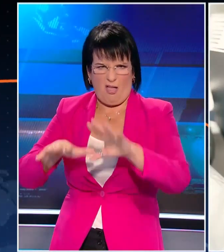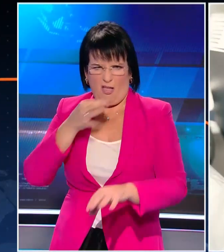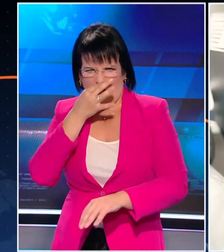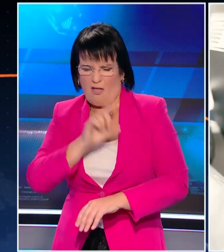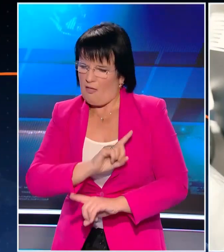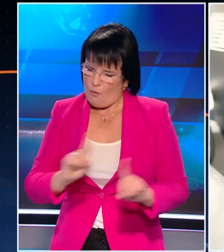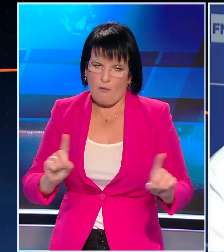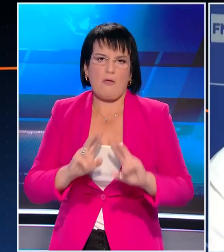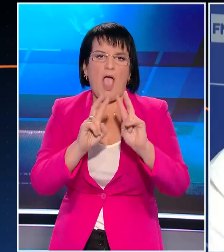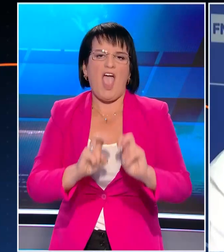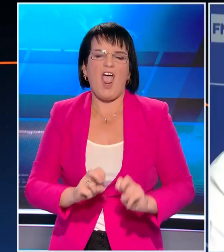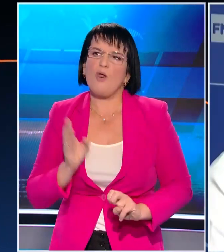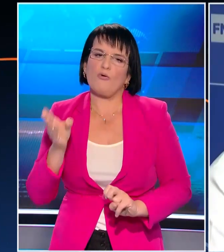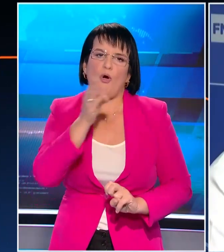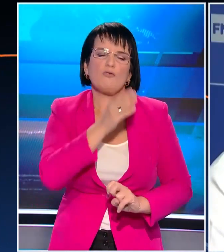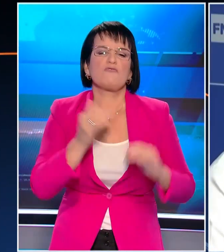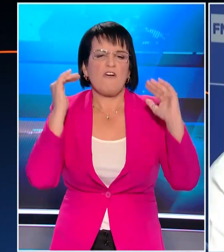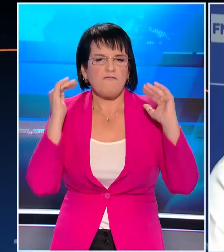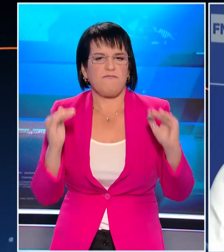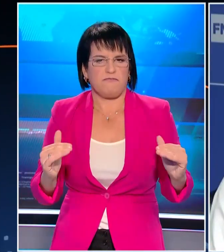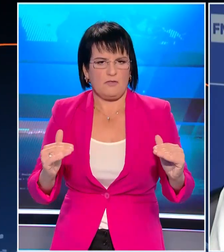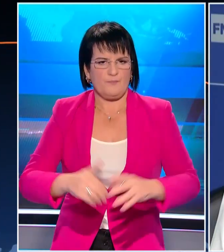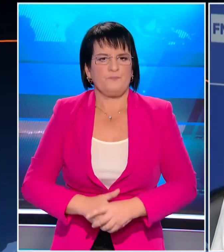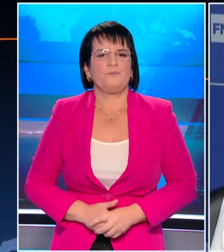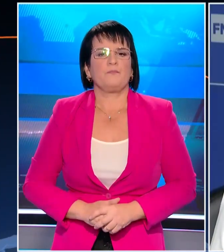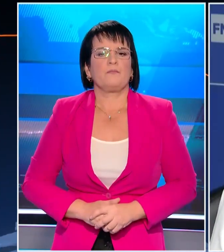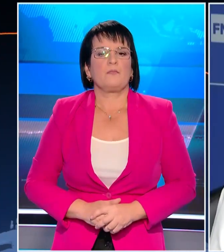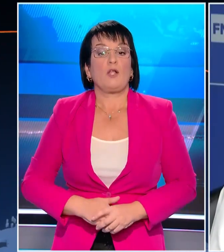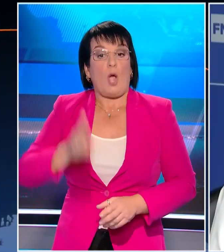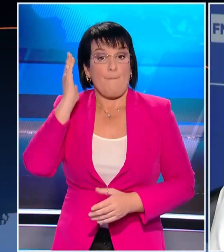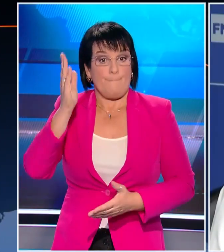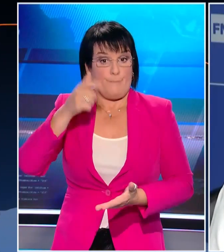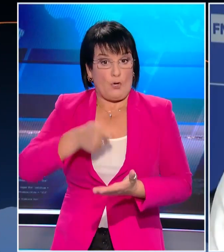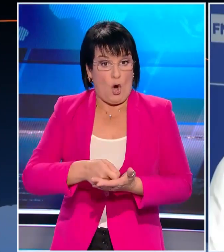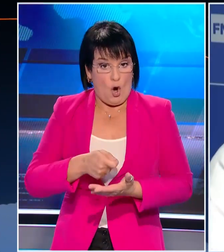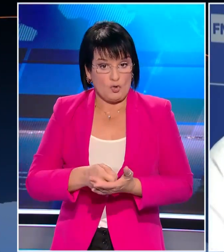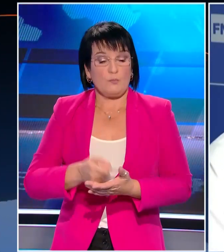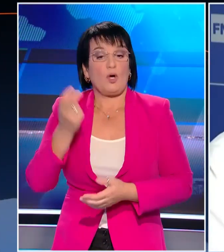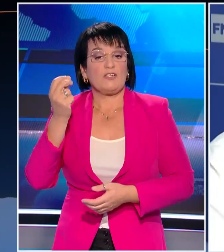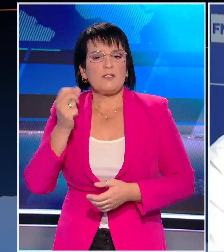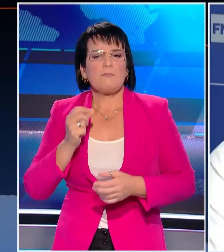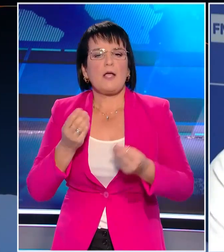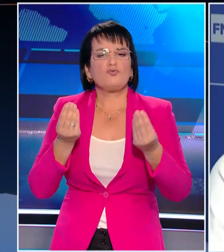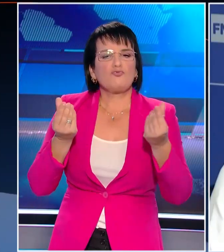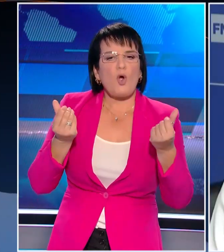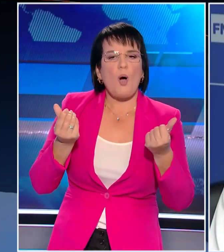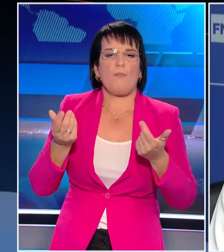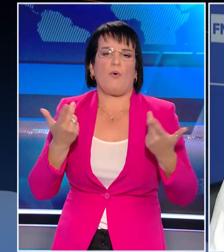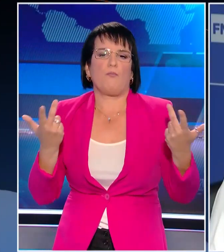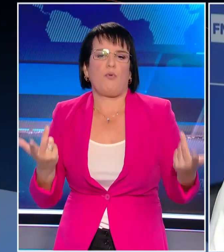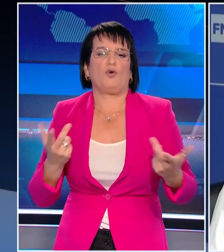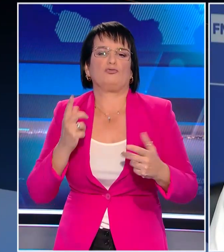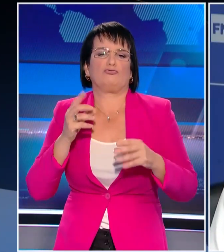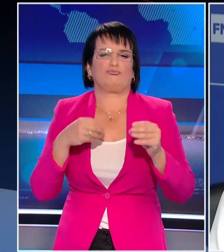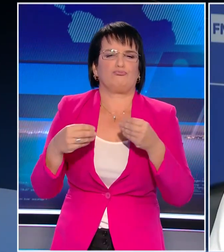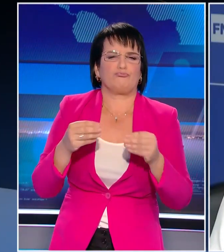οι έλεγχοι θα συνεχιστούν. Και μετά την επιβολή του προστήμου, ως διαμαγείας, οι τιμές προσαρμόζονται. Άρα να το γνωρίζουν όλοι. Θυμάστε, είπα πριν από ένα